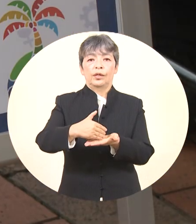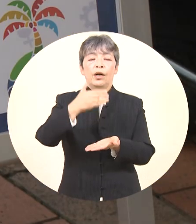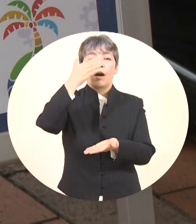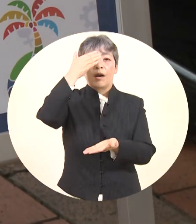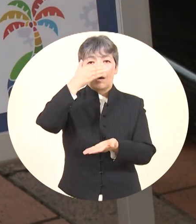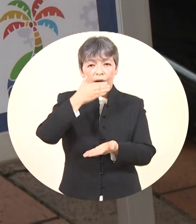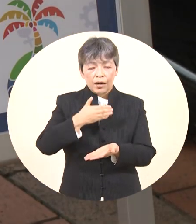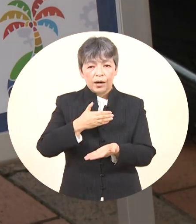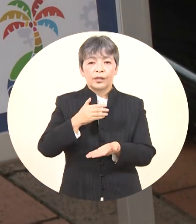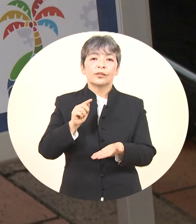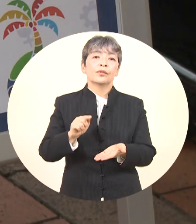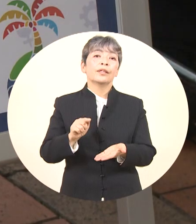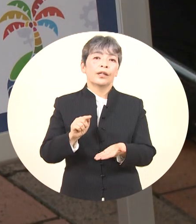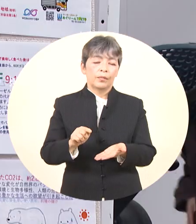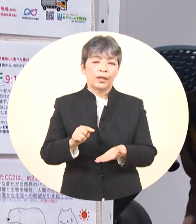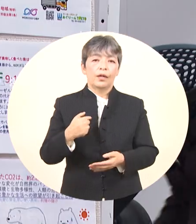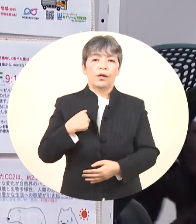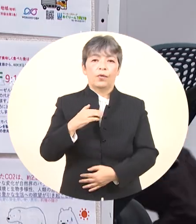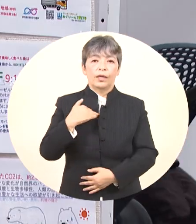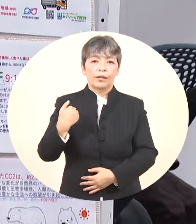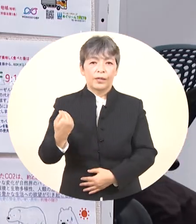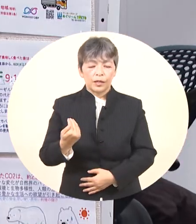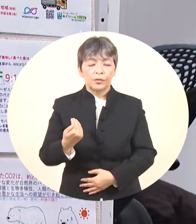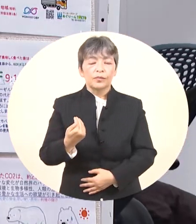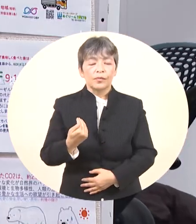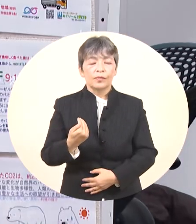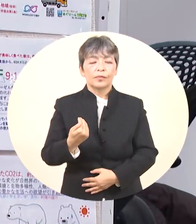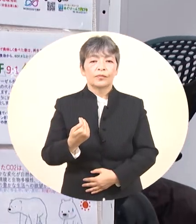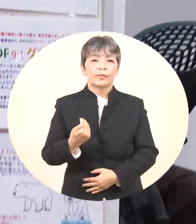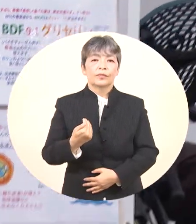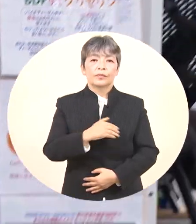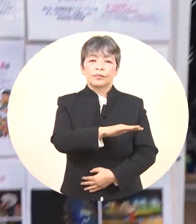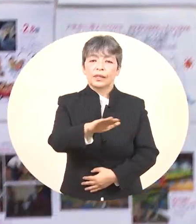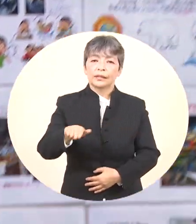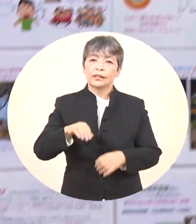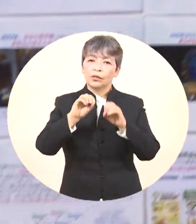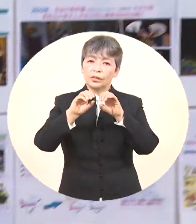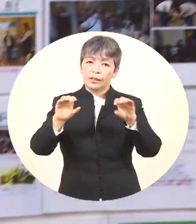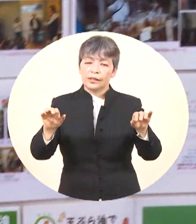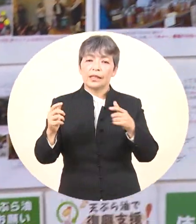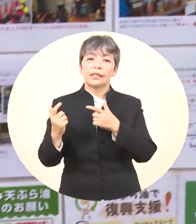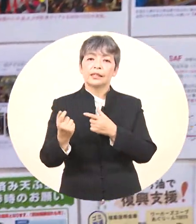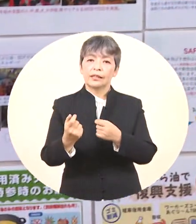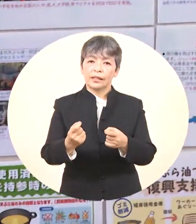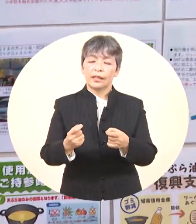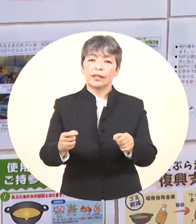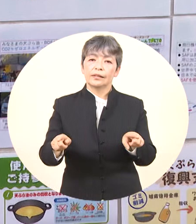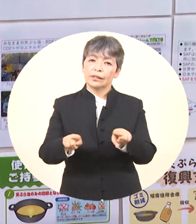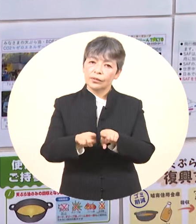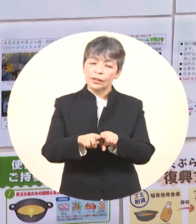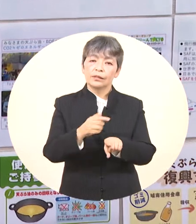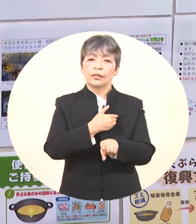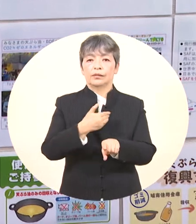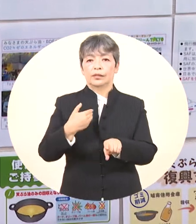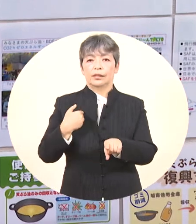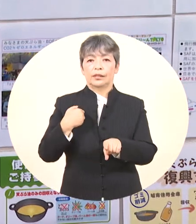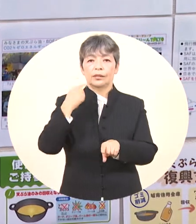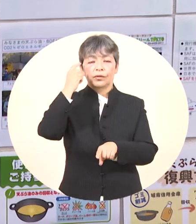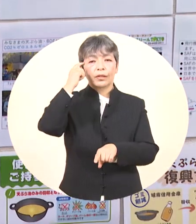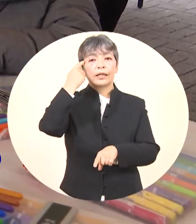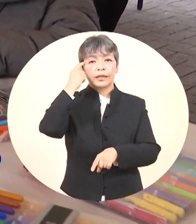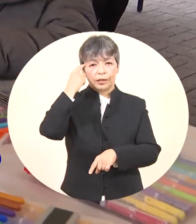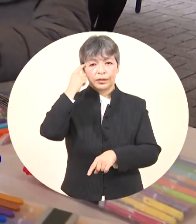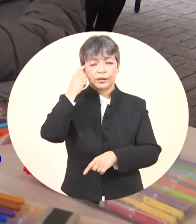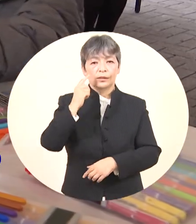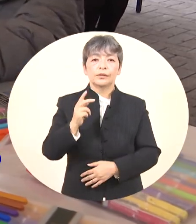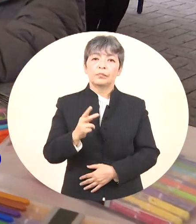て、そういうことならば我々でもなんとかね、皆さんにお知らせしながらできるんじゃないかなというふうには考えています